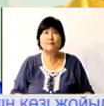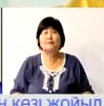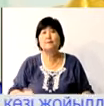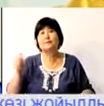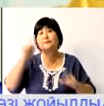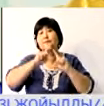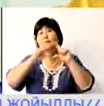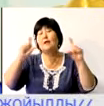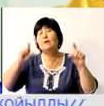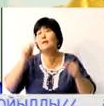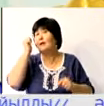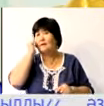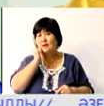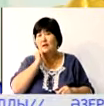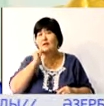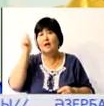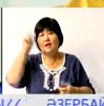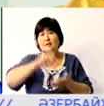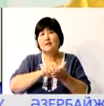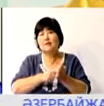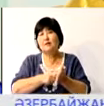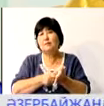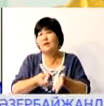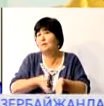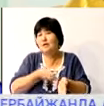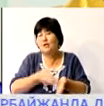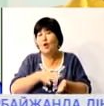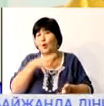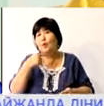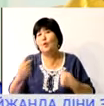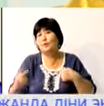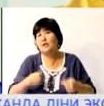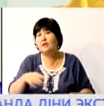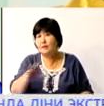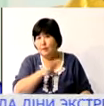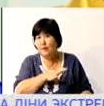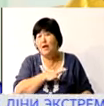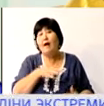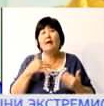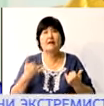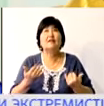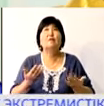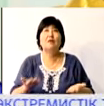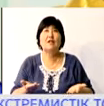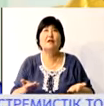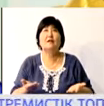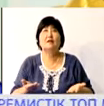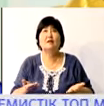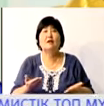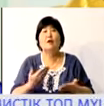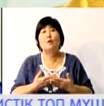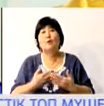Ғимаратымыздың ескілігінен, сынып кабинеттерінің жетіспегінен біз көптеген қиыншылықтарға кездескен болатынбыз. Міне енді